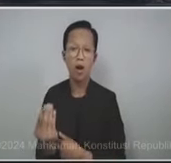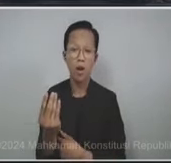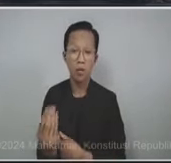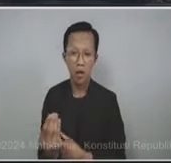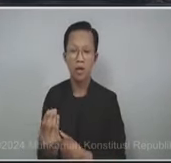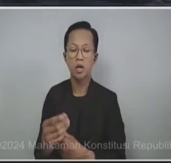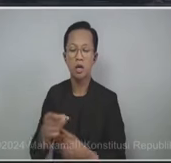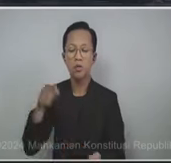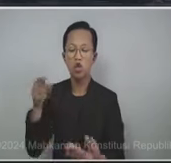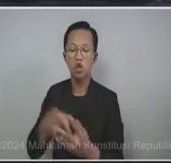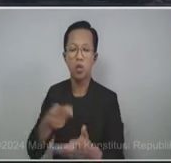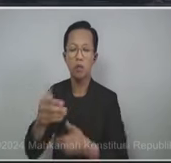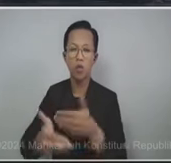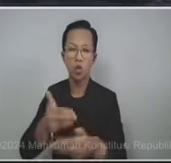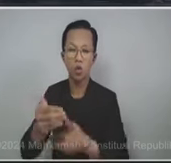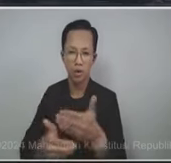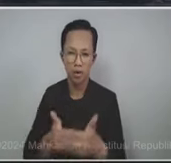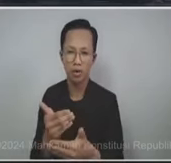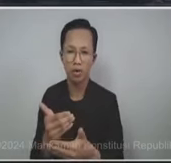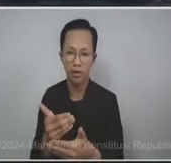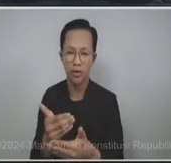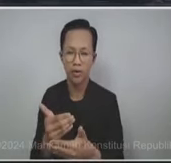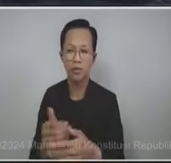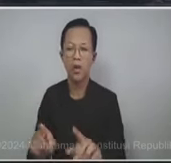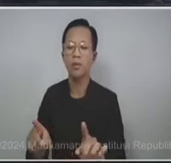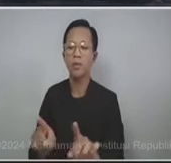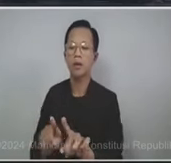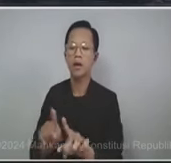pemungutan suara Pasangan